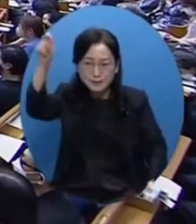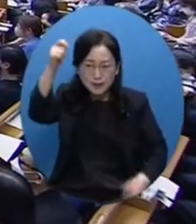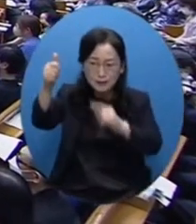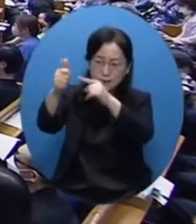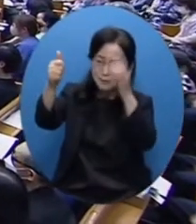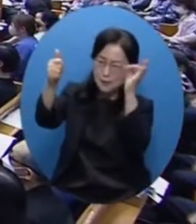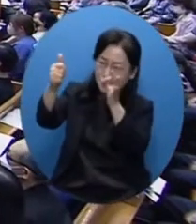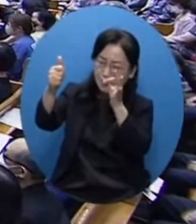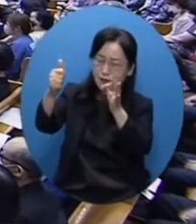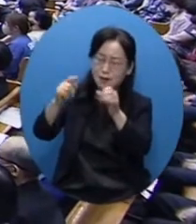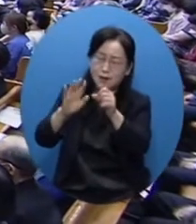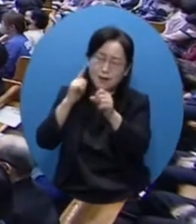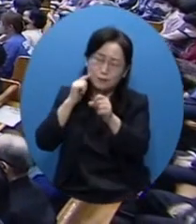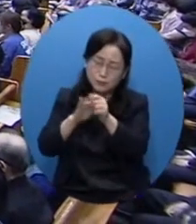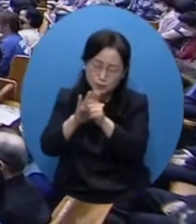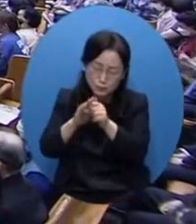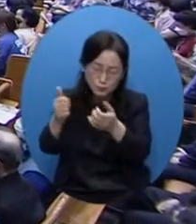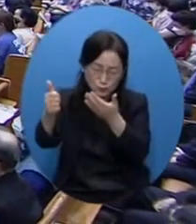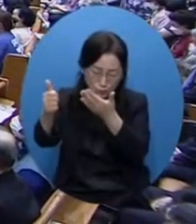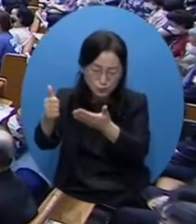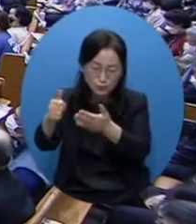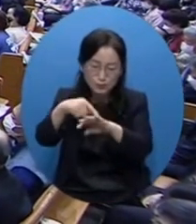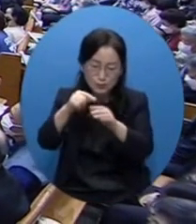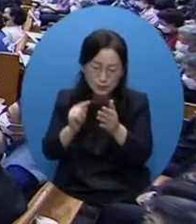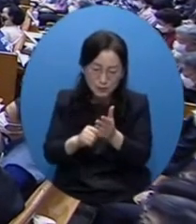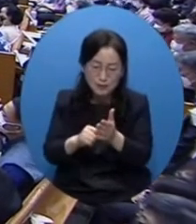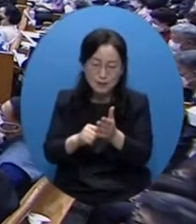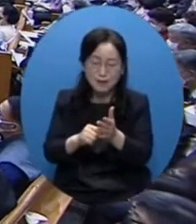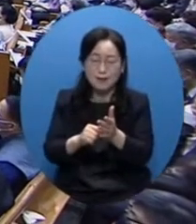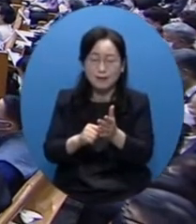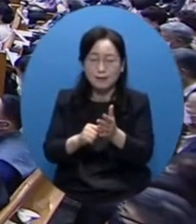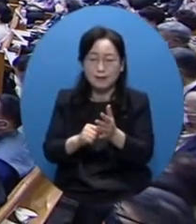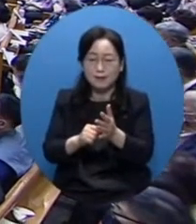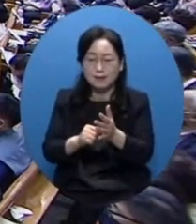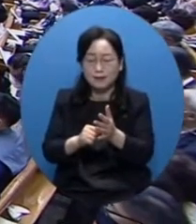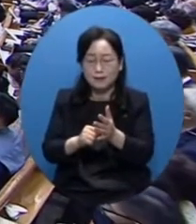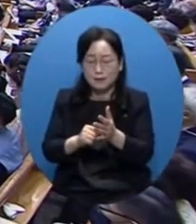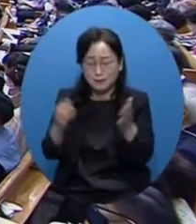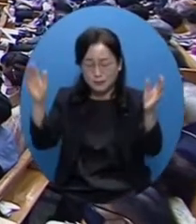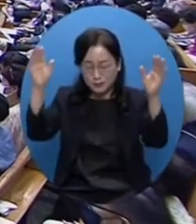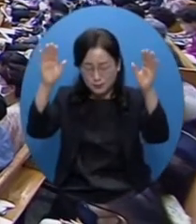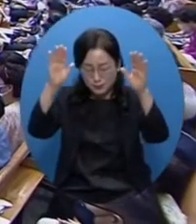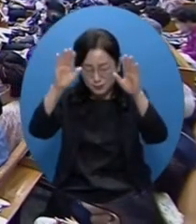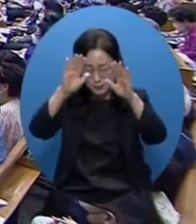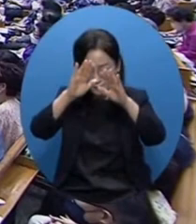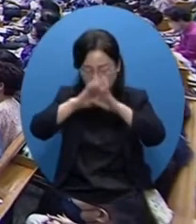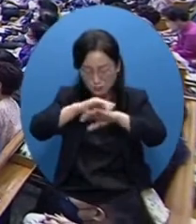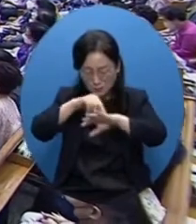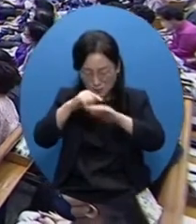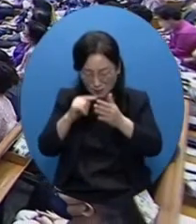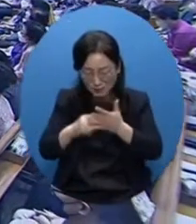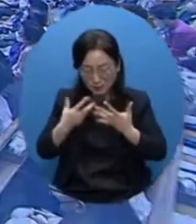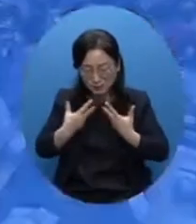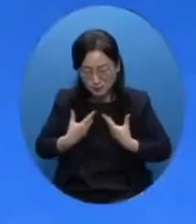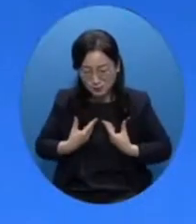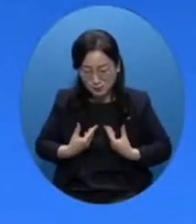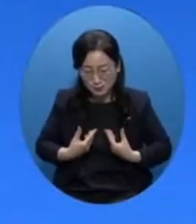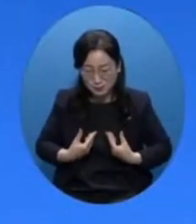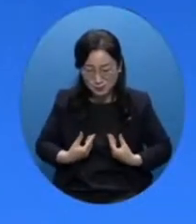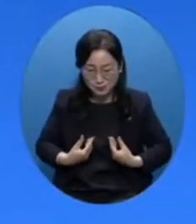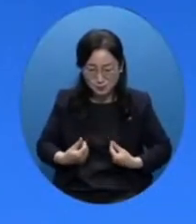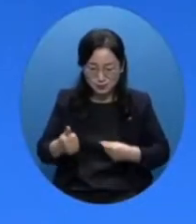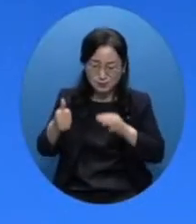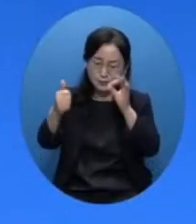보시고 그 마음에 깊은 어둠 가운데 절망 가 되는 글을